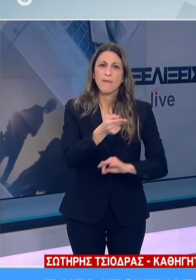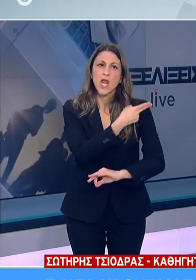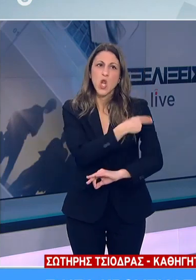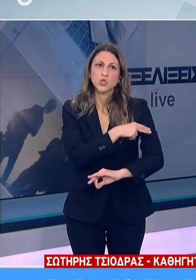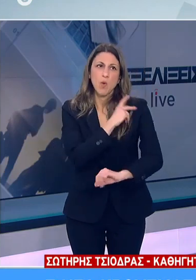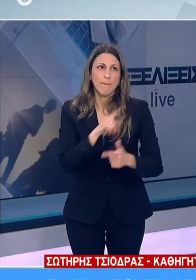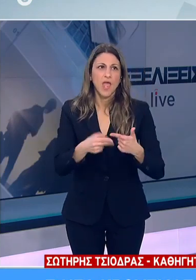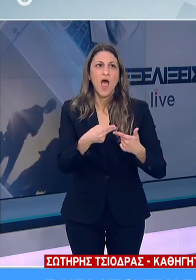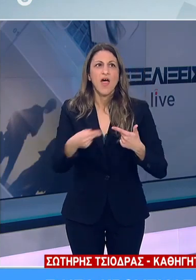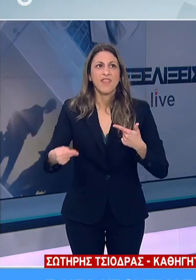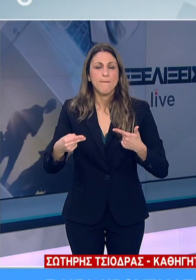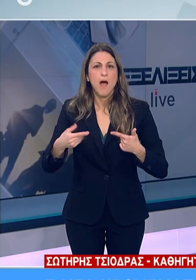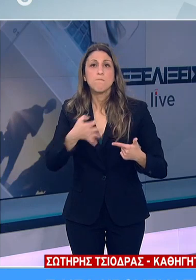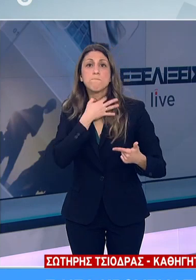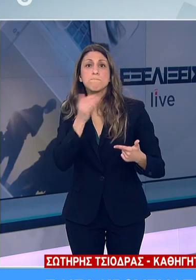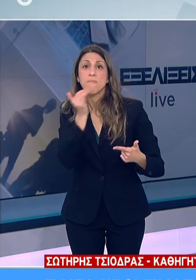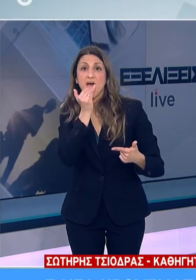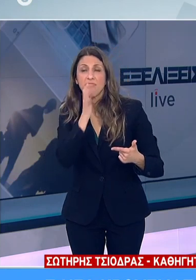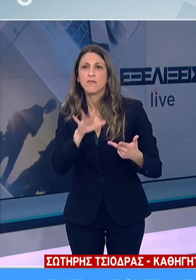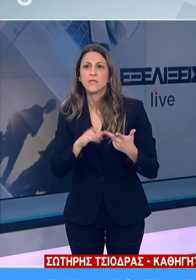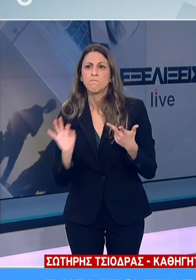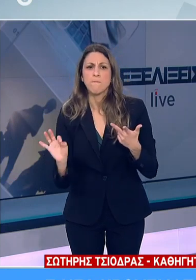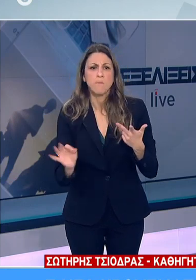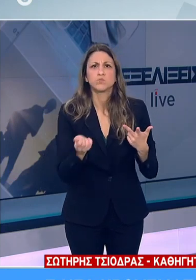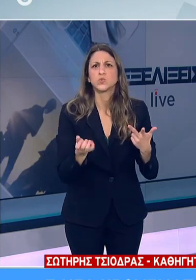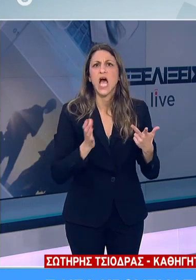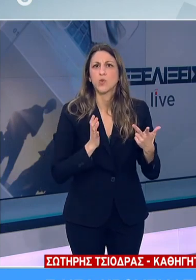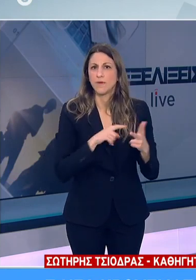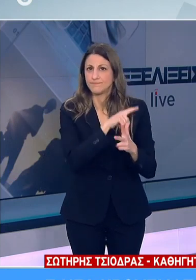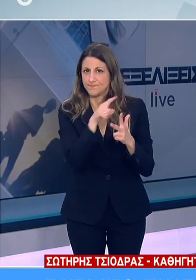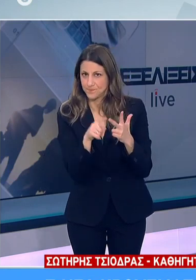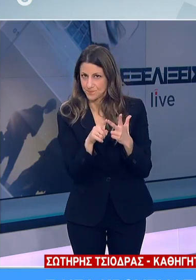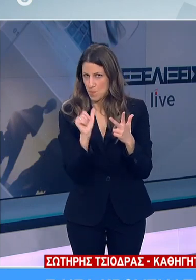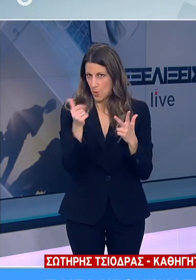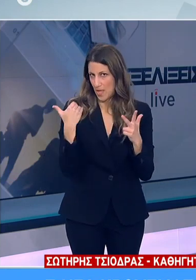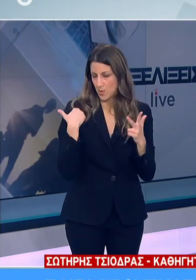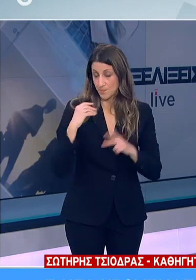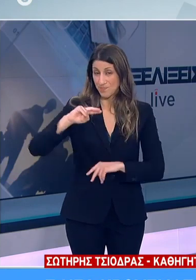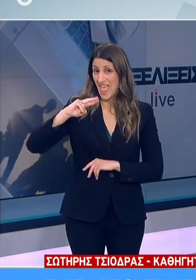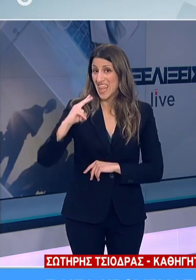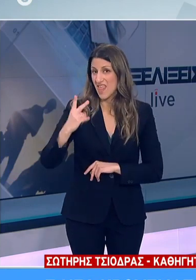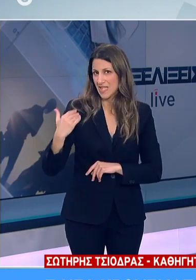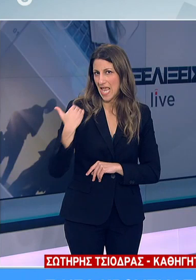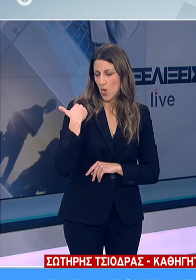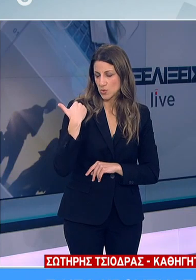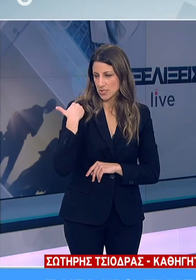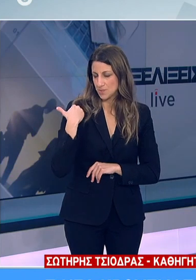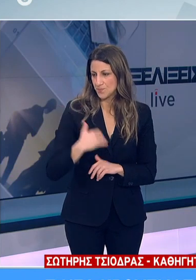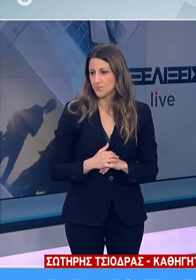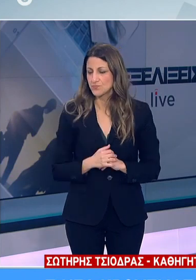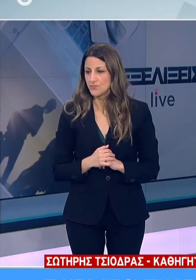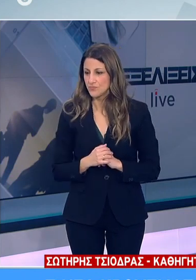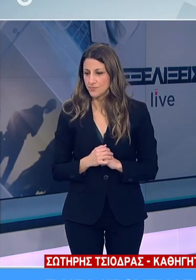ΜΕΘ, στην πορεία του ιού στη χώρα. Αυτό λοιπόν όσον αφορά το πρώτο σκέλος της ερώτησης. Όσον αφορά το δεύτερο σκέλος της ερώτησης,